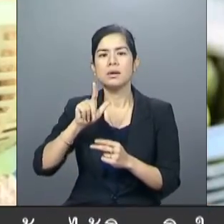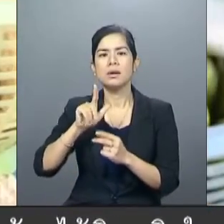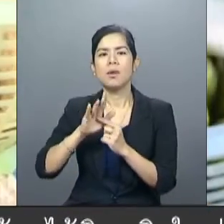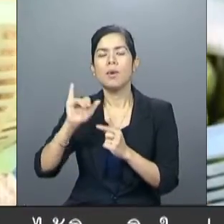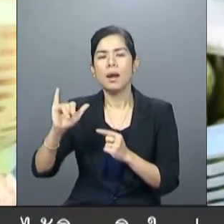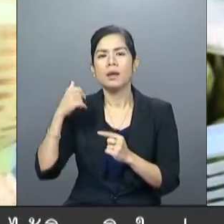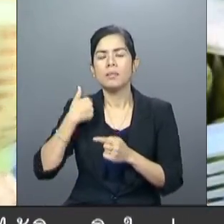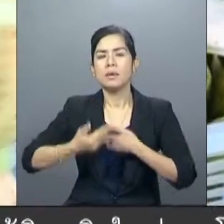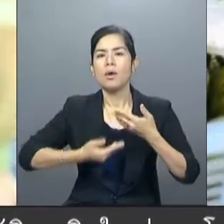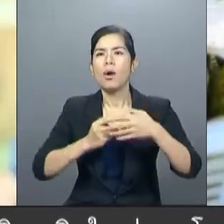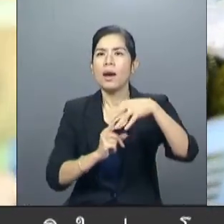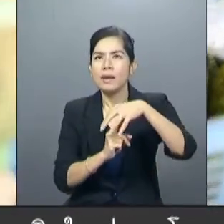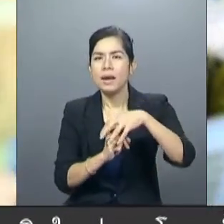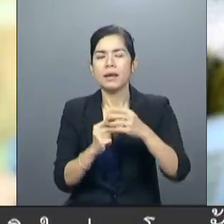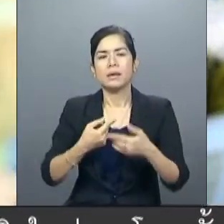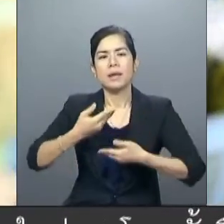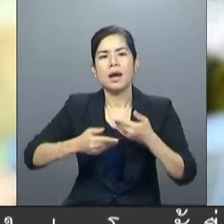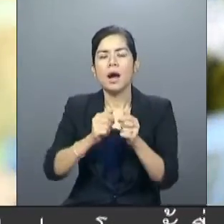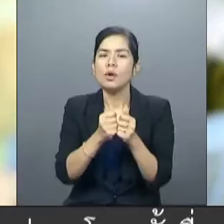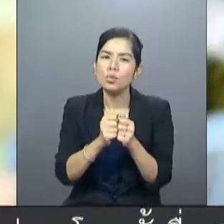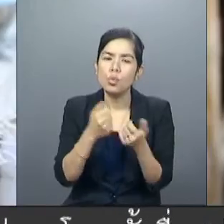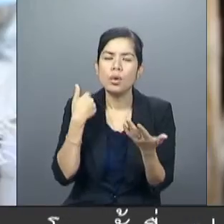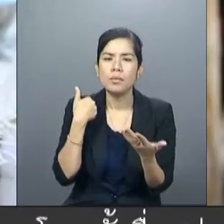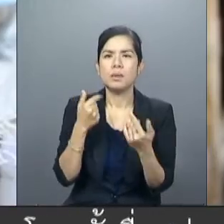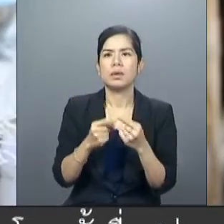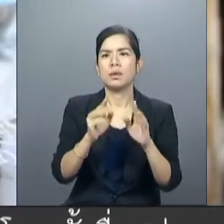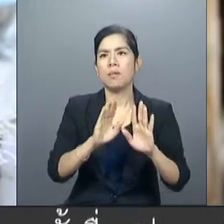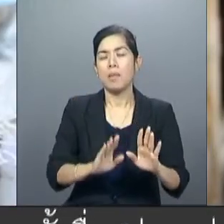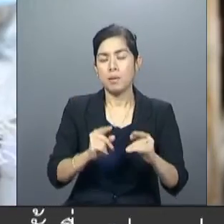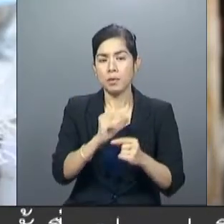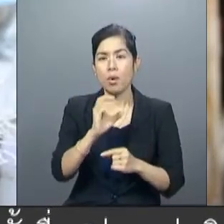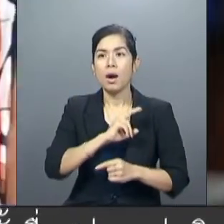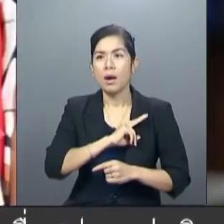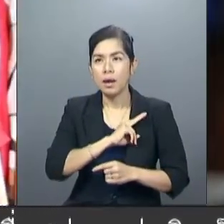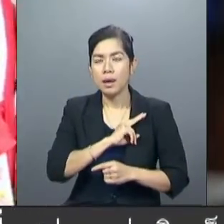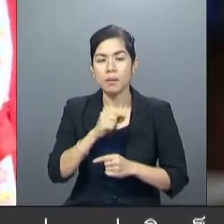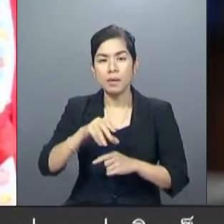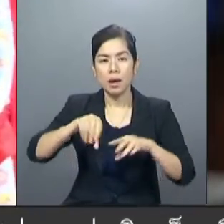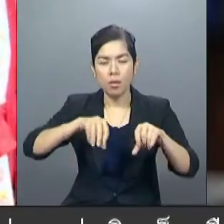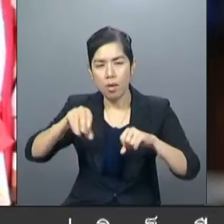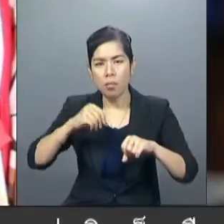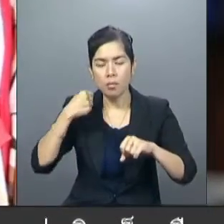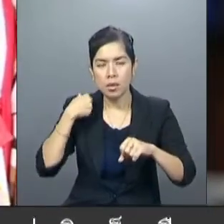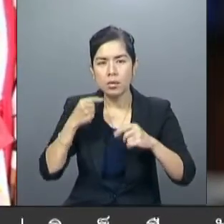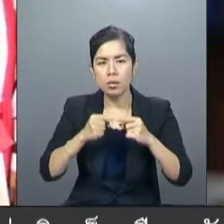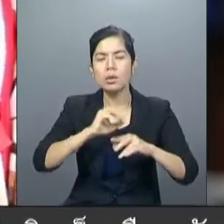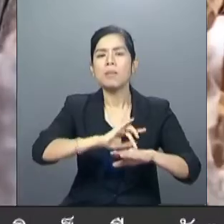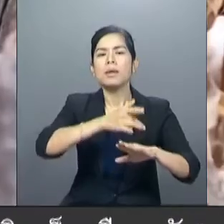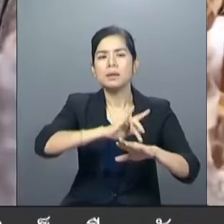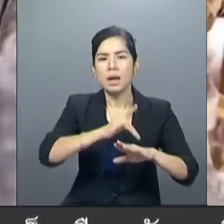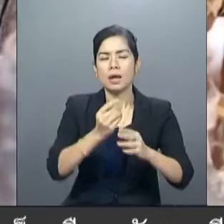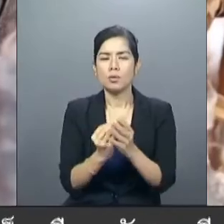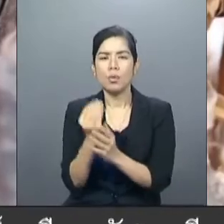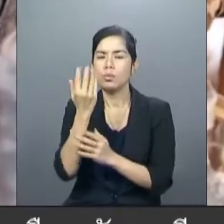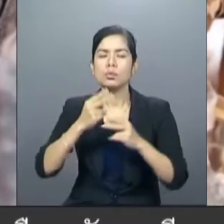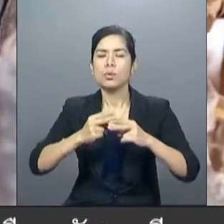ตัวดินตัวต้มทำป้อมสมม้อนี่ล่ะเห็ดเองหาเองจังสินะจะคือตัวนี่กับปูเอง